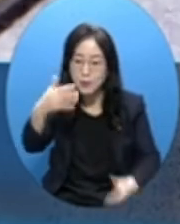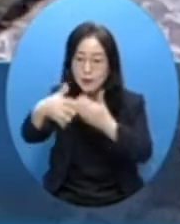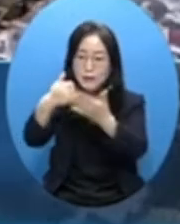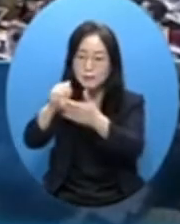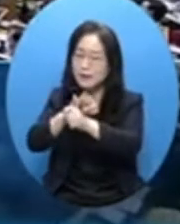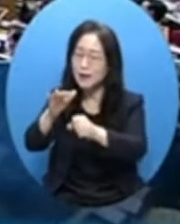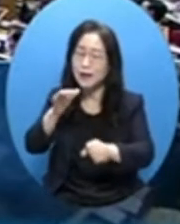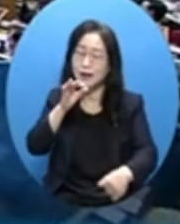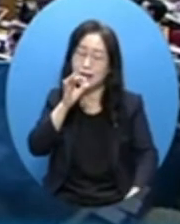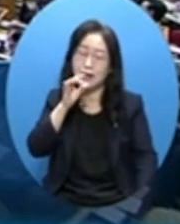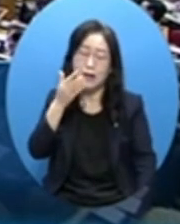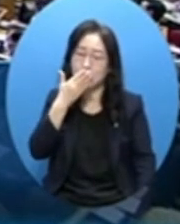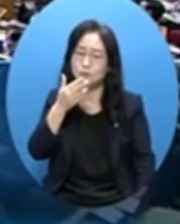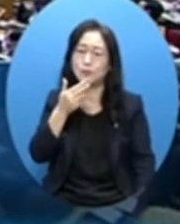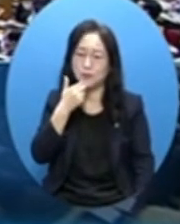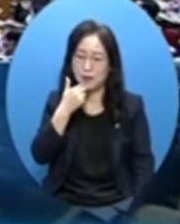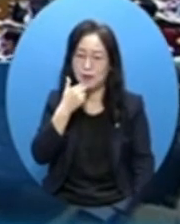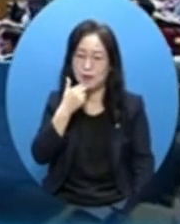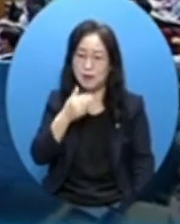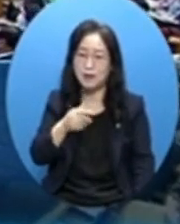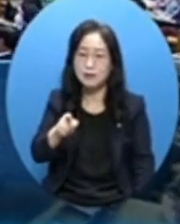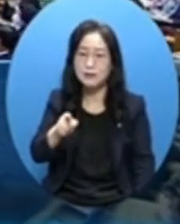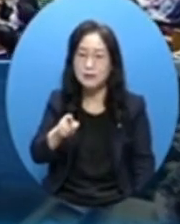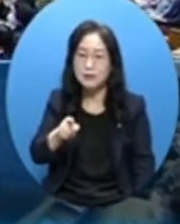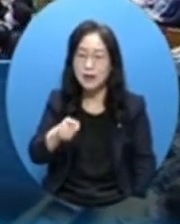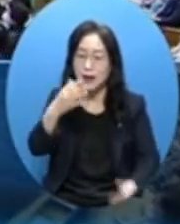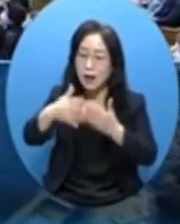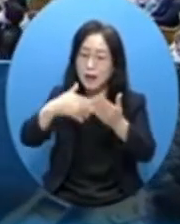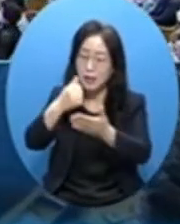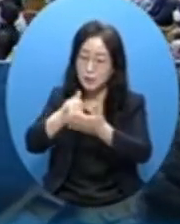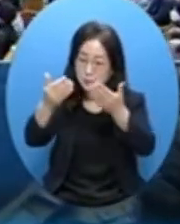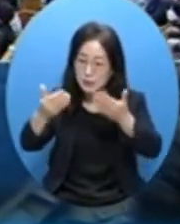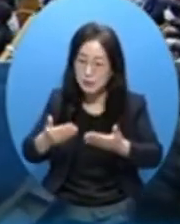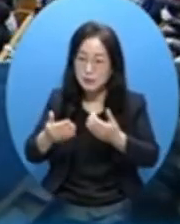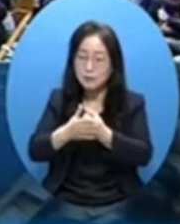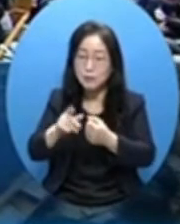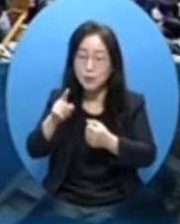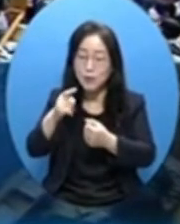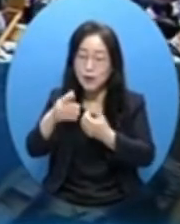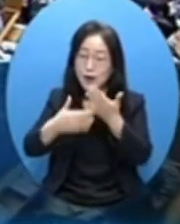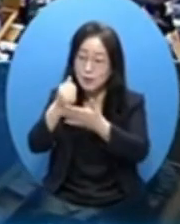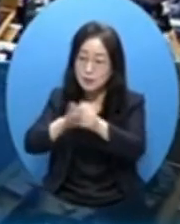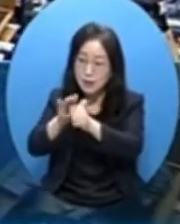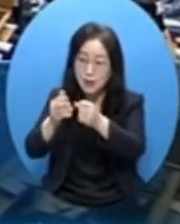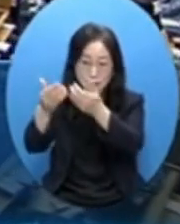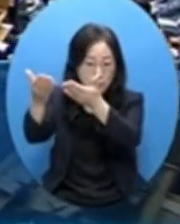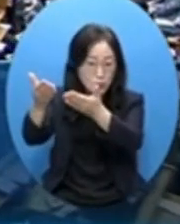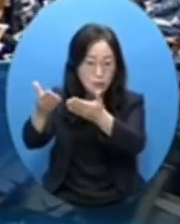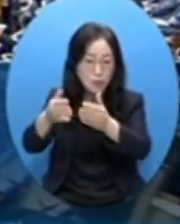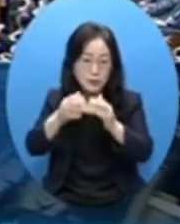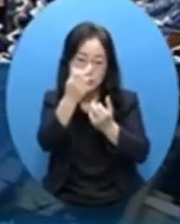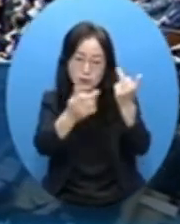없느니라. 우리가 이기명을 주께 받았나니 하나님을 사랑하는 자는 또한 그 형제를 사랑할지니라.